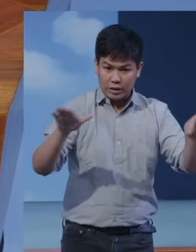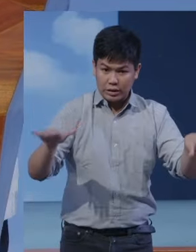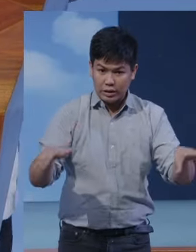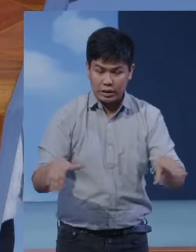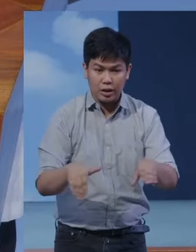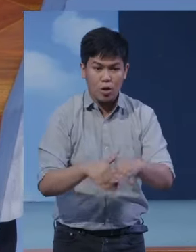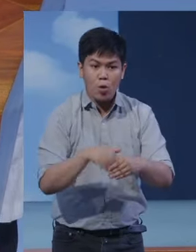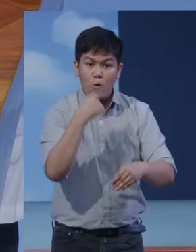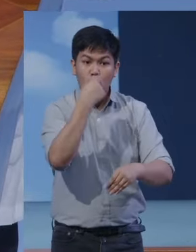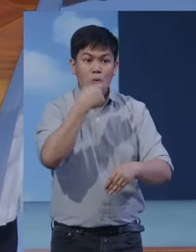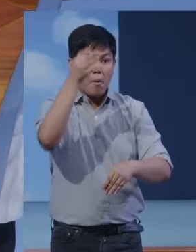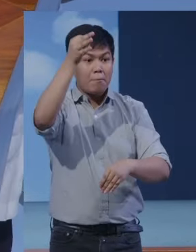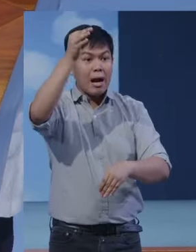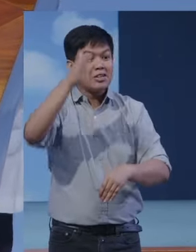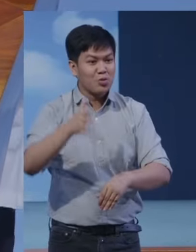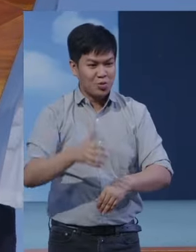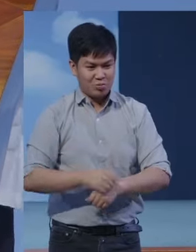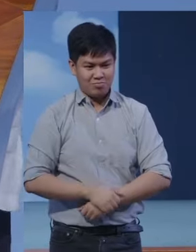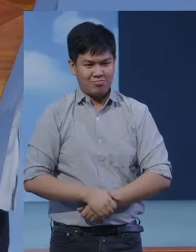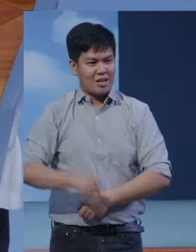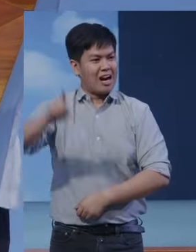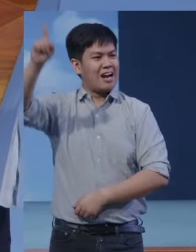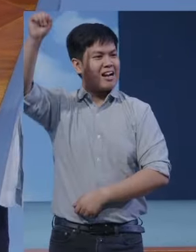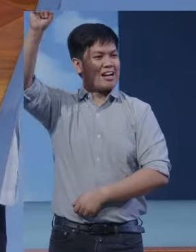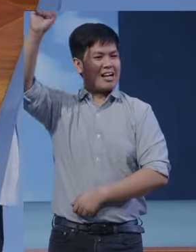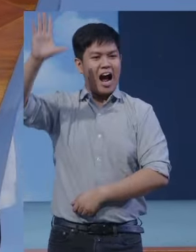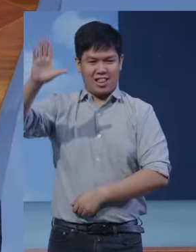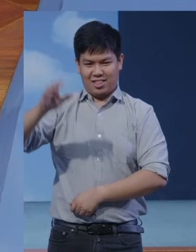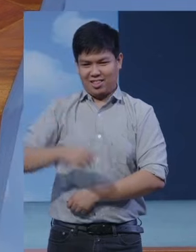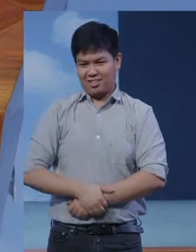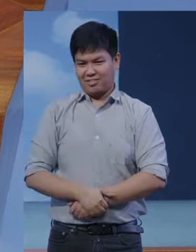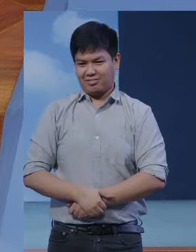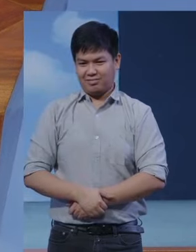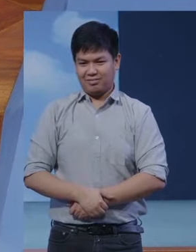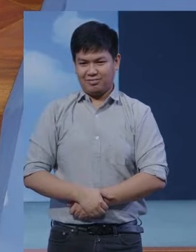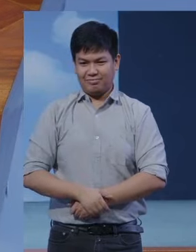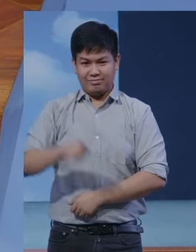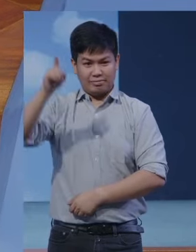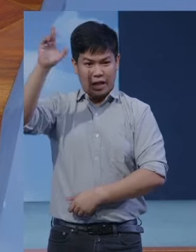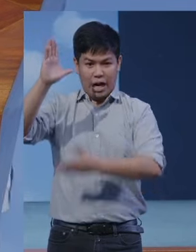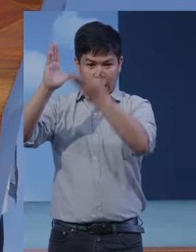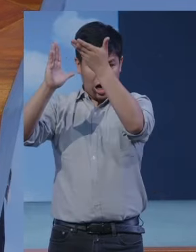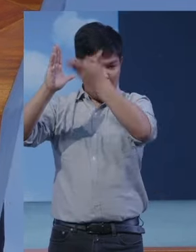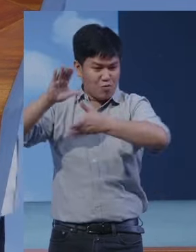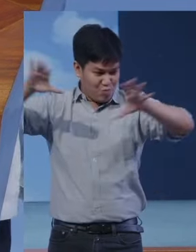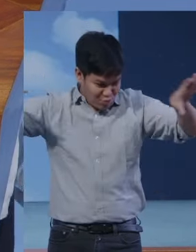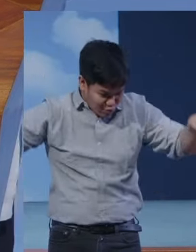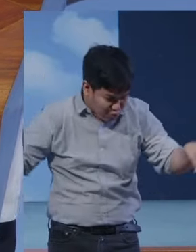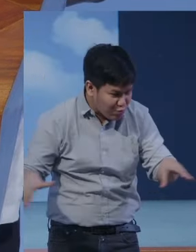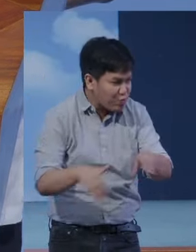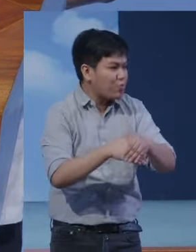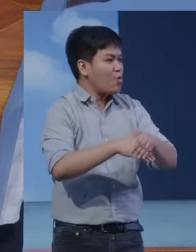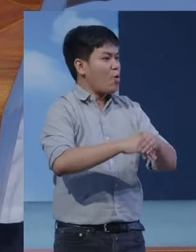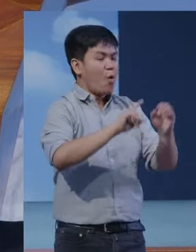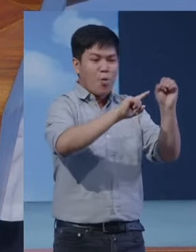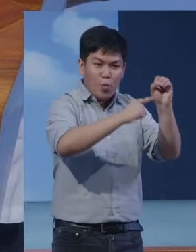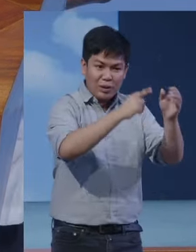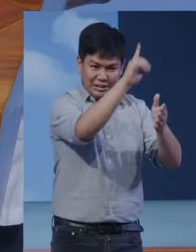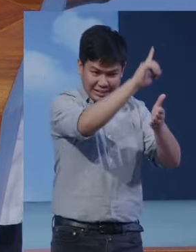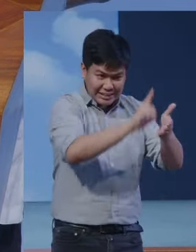nag-off ay ang Diyos mismo siya ang may gawa ng